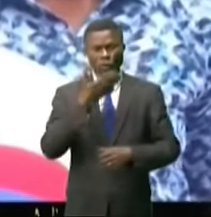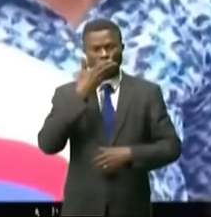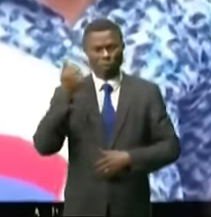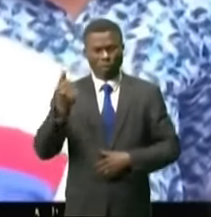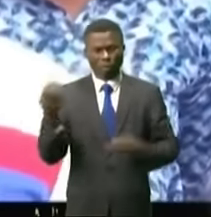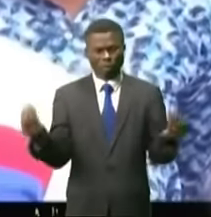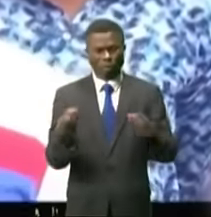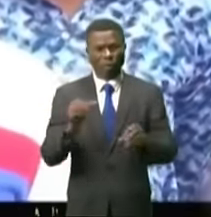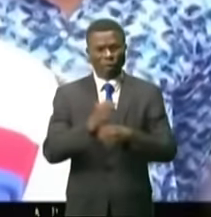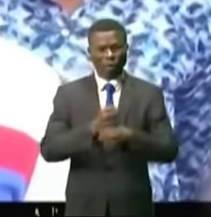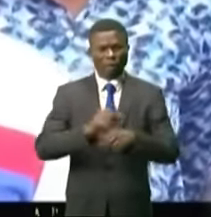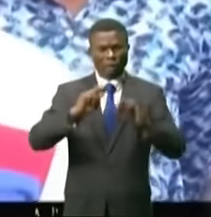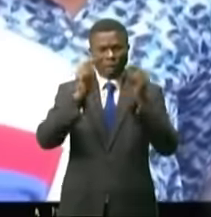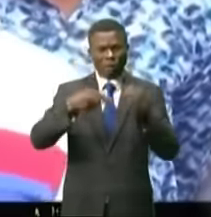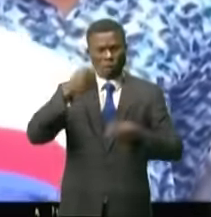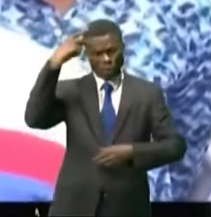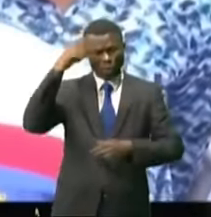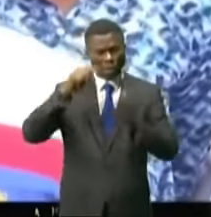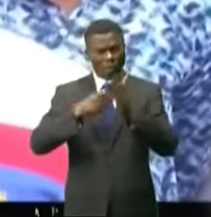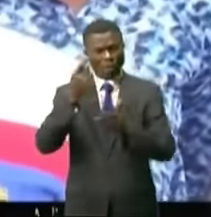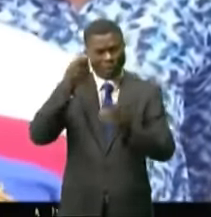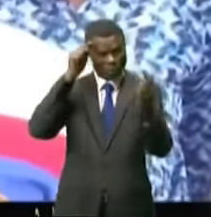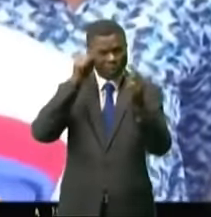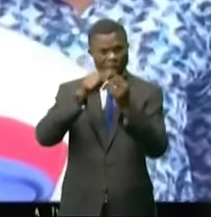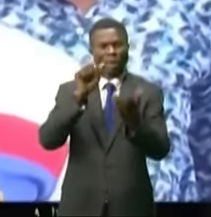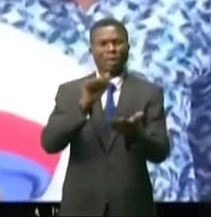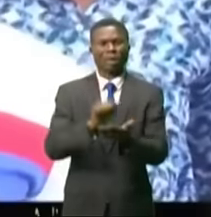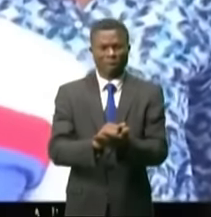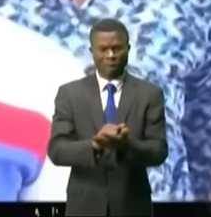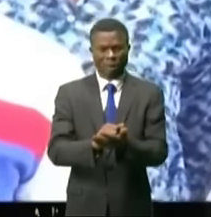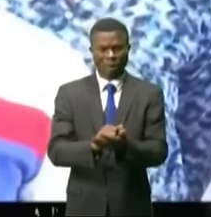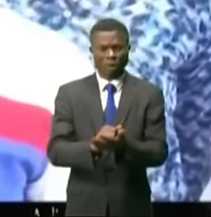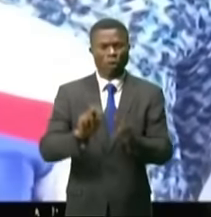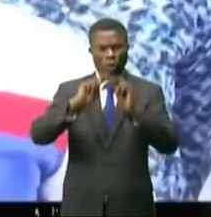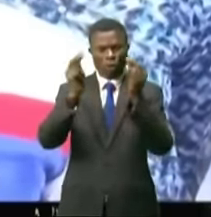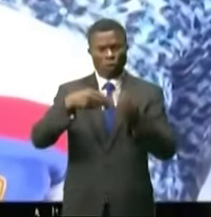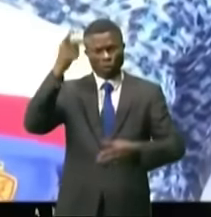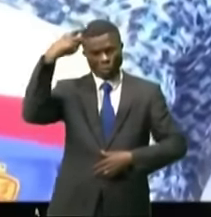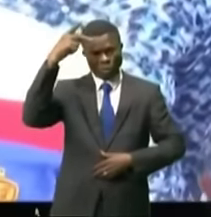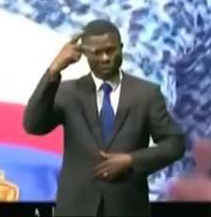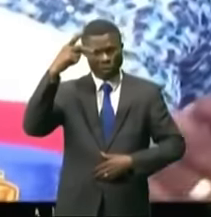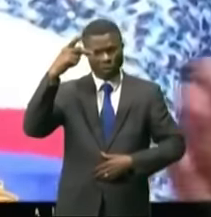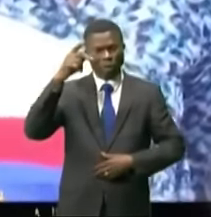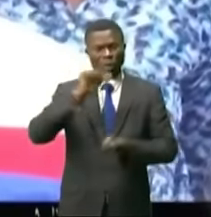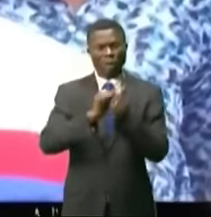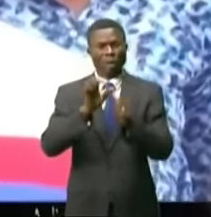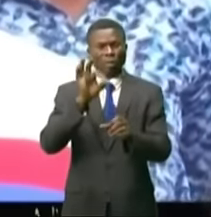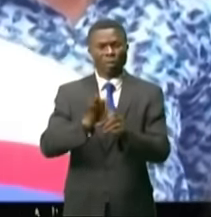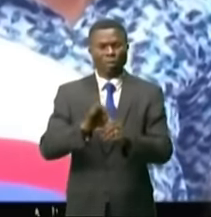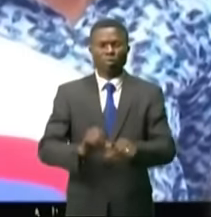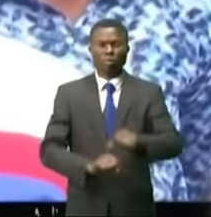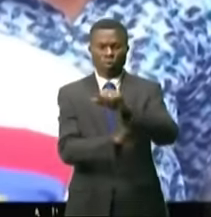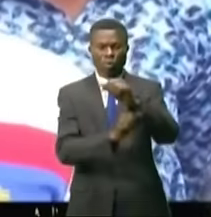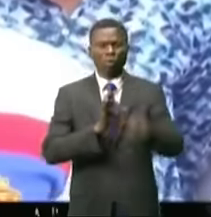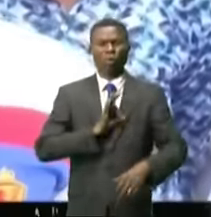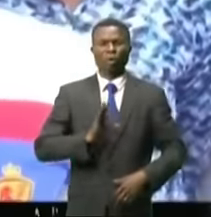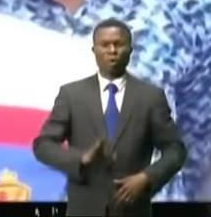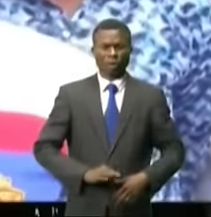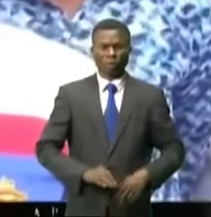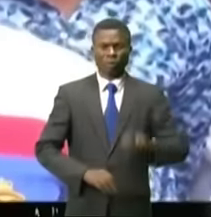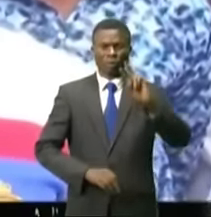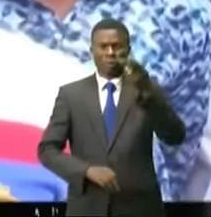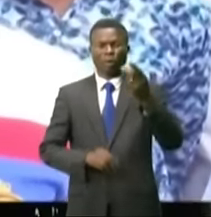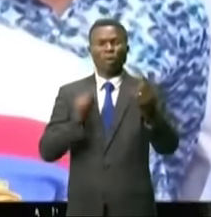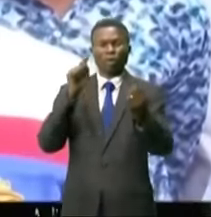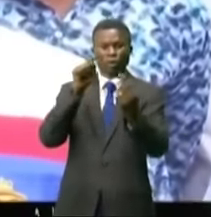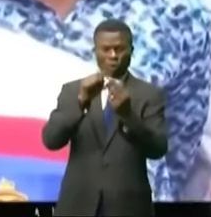nous avons créé pour le premier objectif une plateforme à caractère électoral pour l'accompagner. Le deuxième